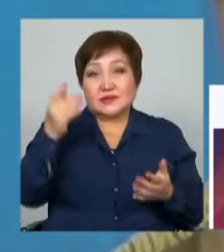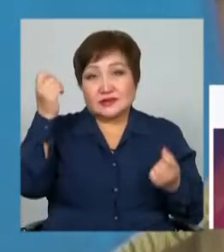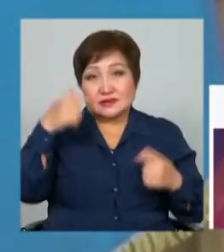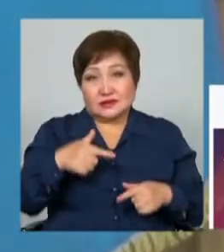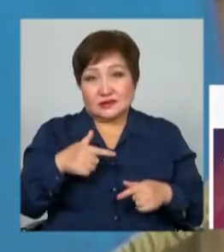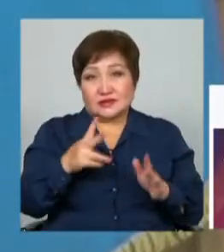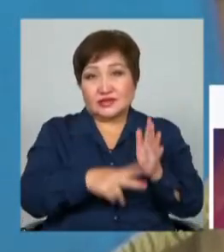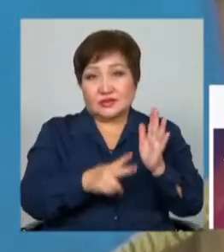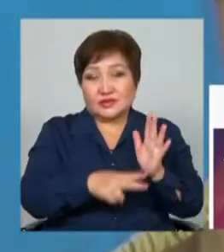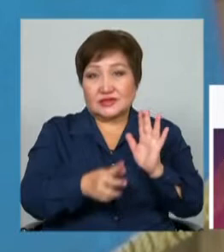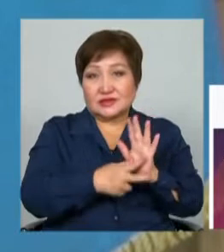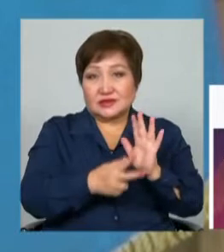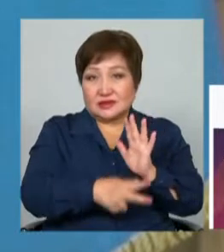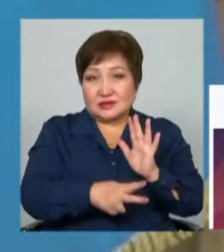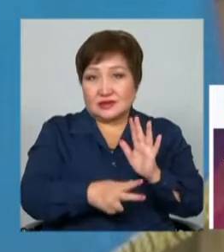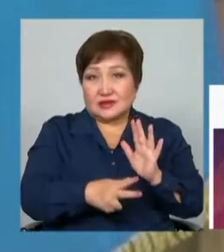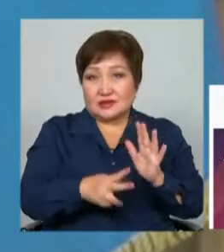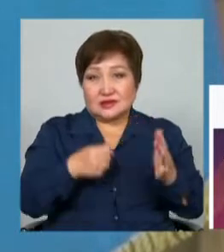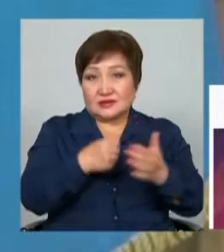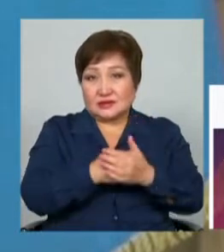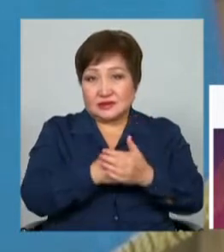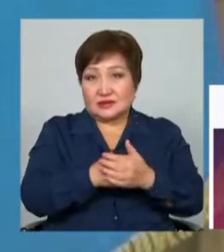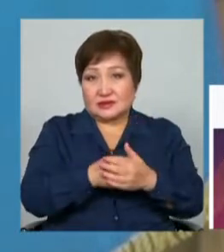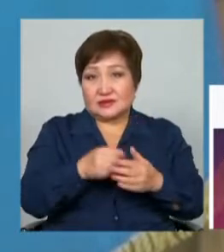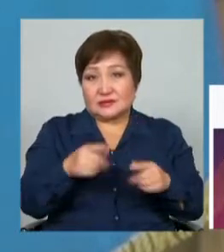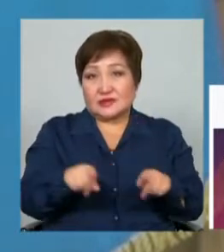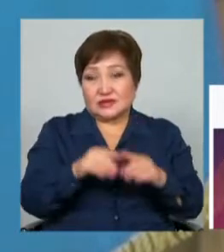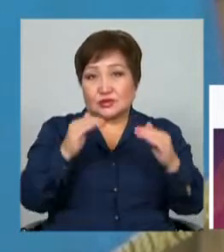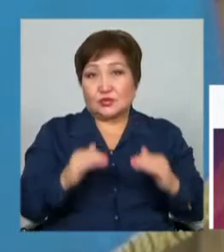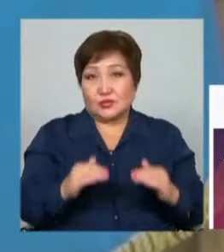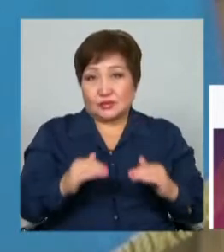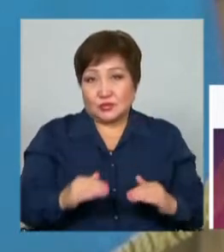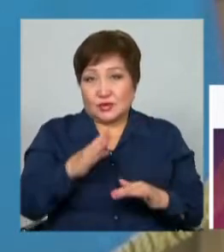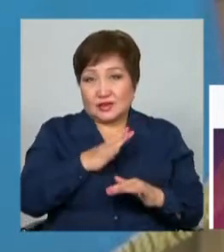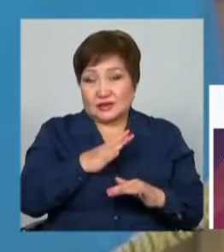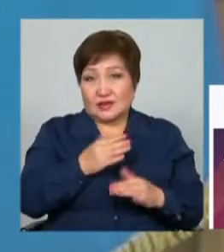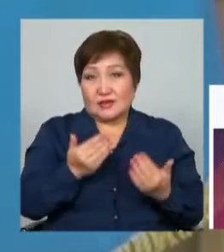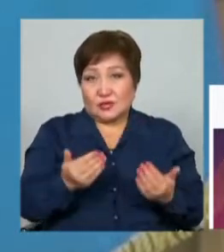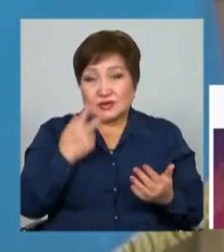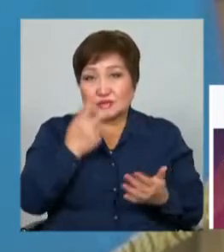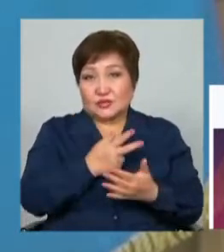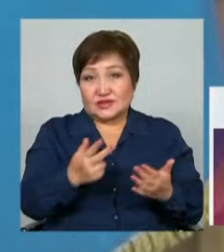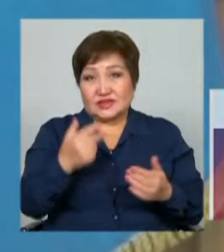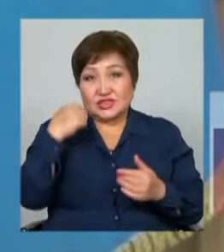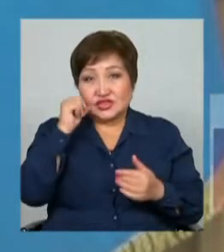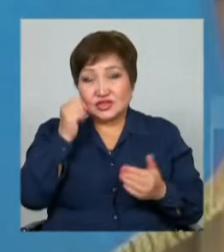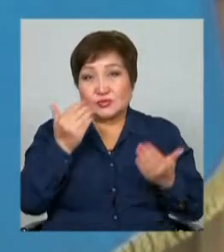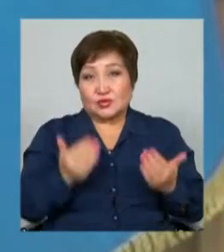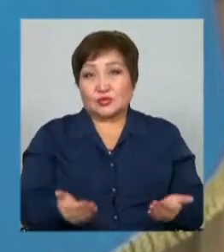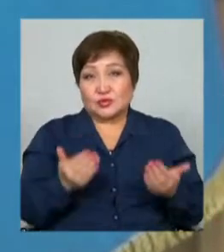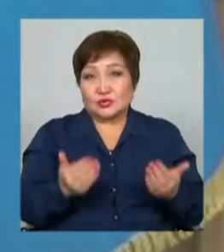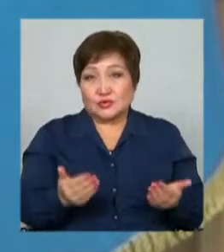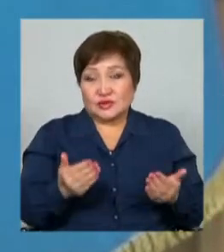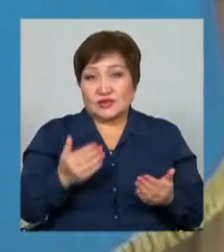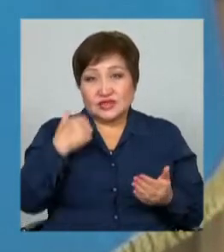70-80, 100-ге де жетпейтінбіз, одан да төмен болып жататын. Қазір міне қарап отырсыздар, кешегі бүгінгі таңға берілген кешегі